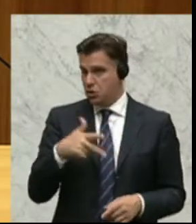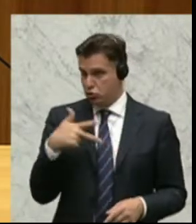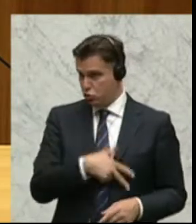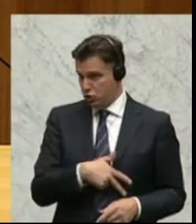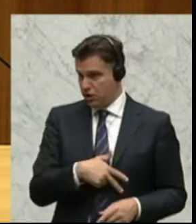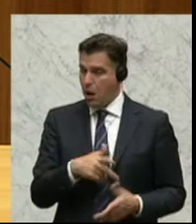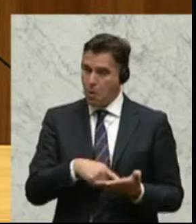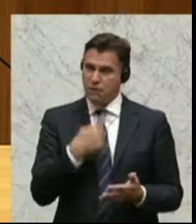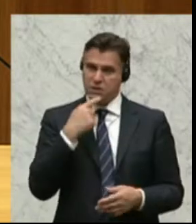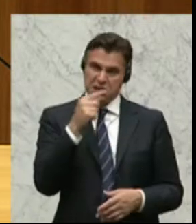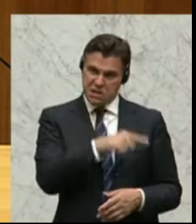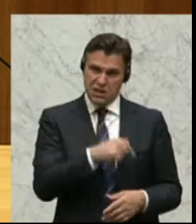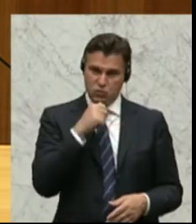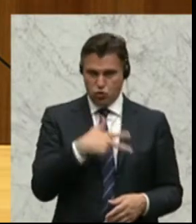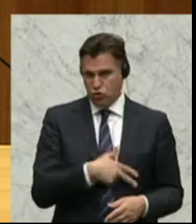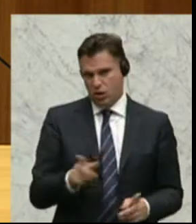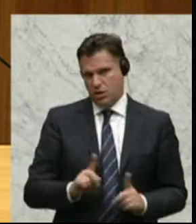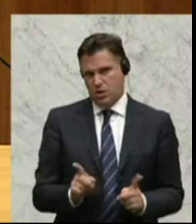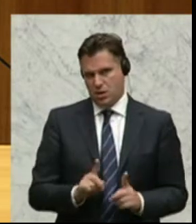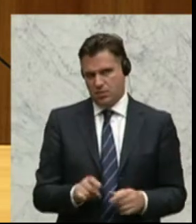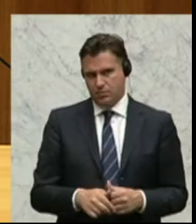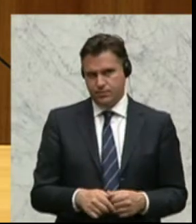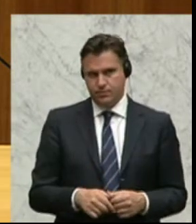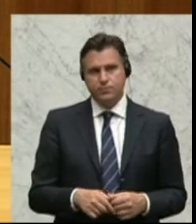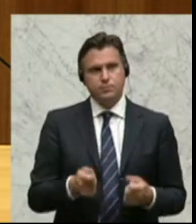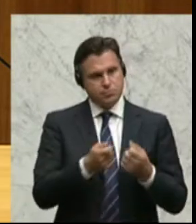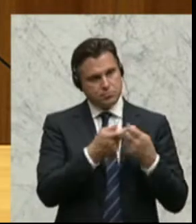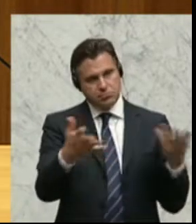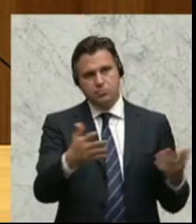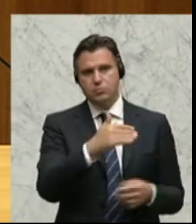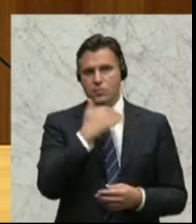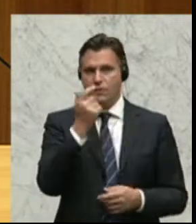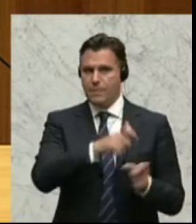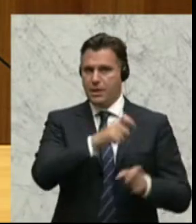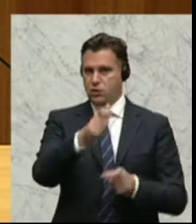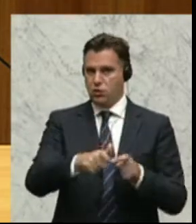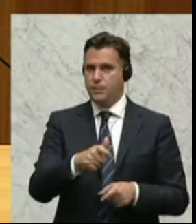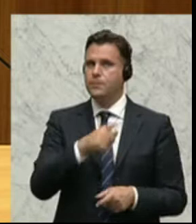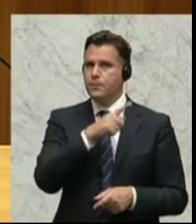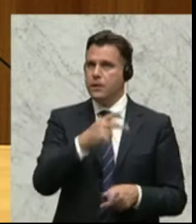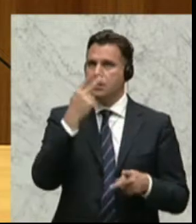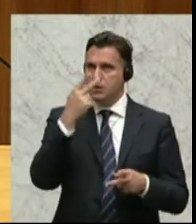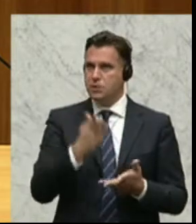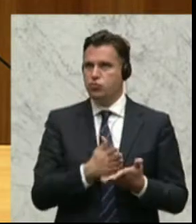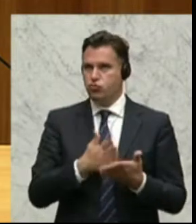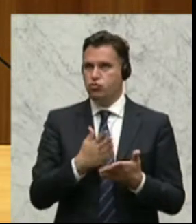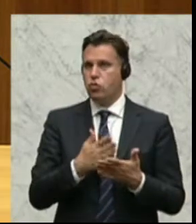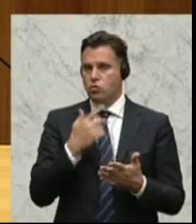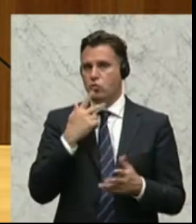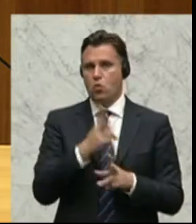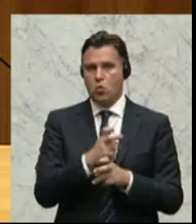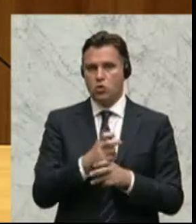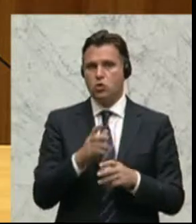Nein. Es gibt eine Fülle von Leuten, die sagen, sie sehen ebenfalls diese Schieflage im österreichischen Steuersystem und